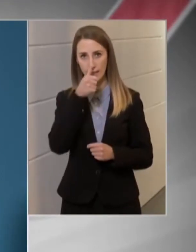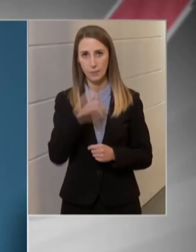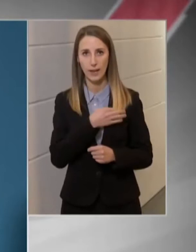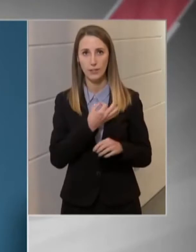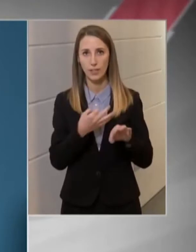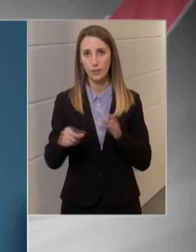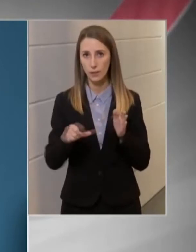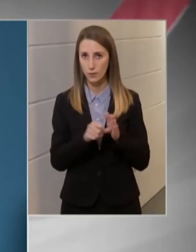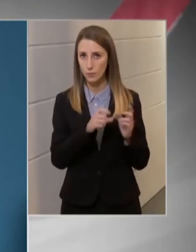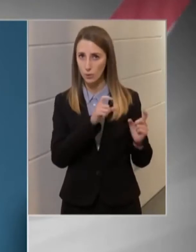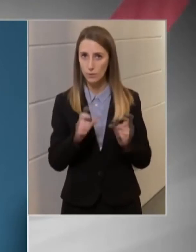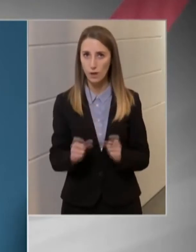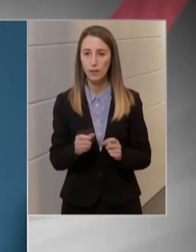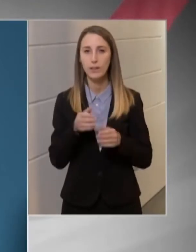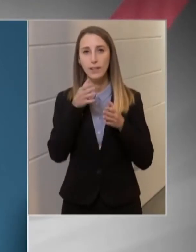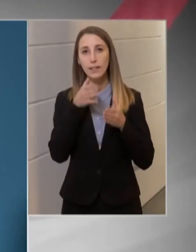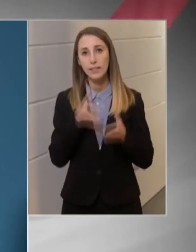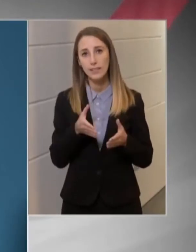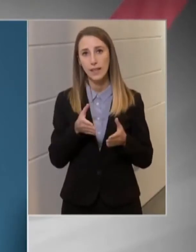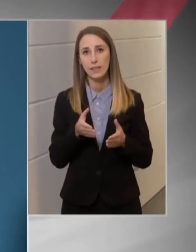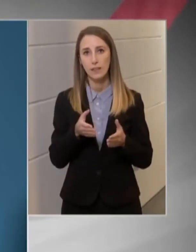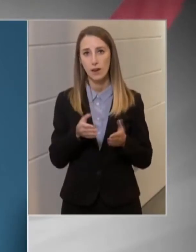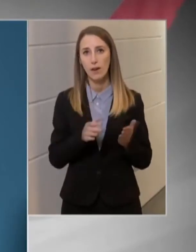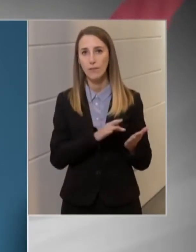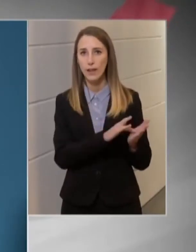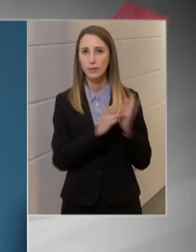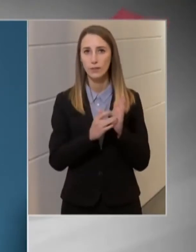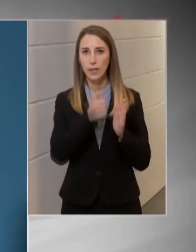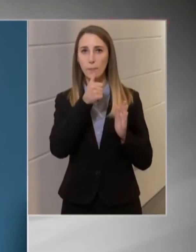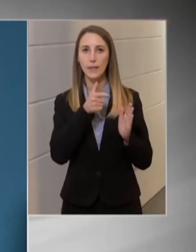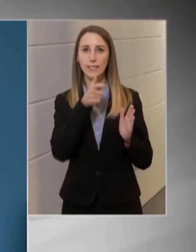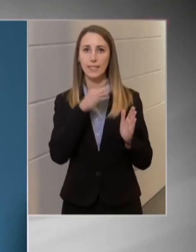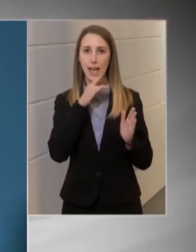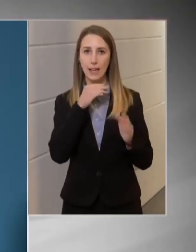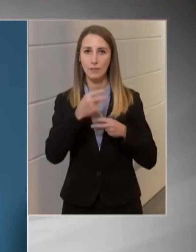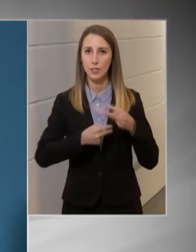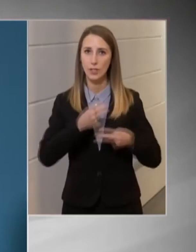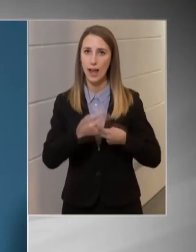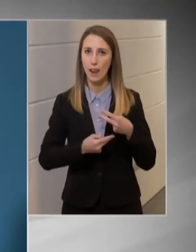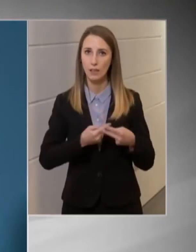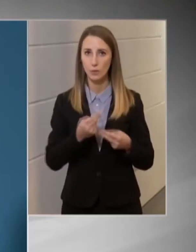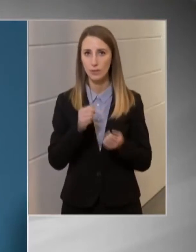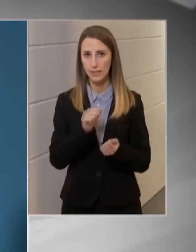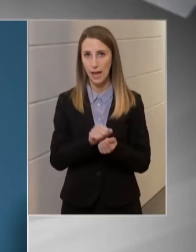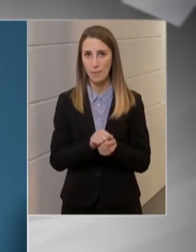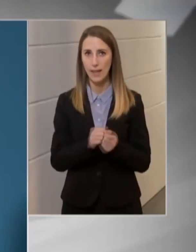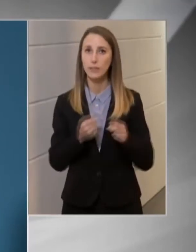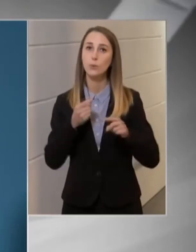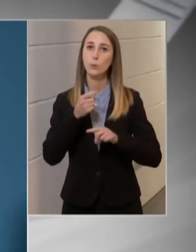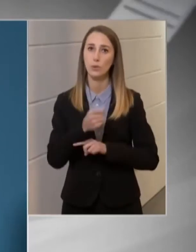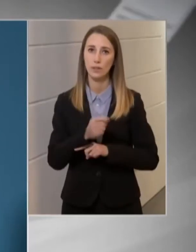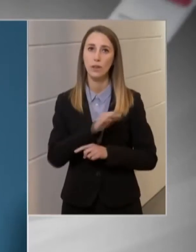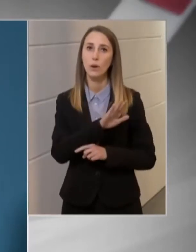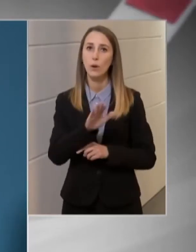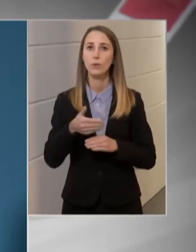Központba, hiszen a feltüntetett PCR vizsgálatok számán túl